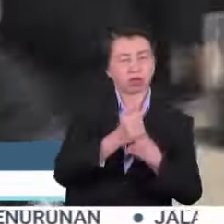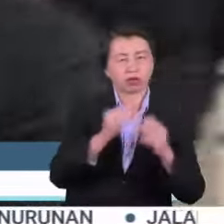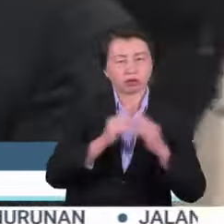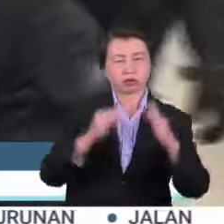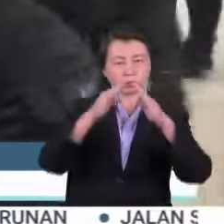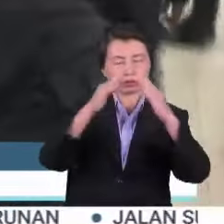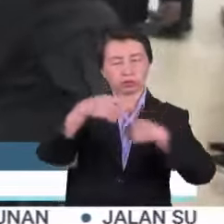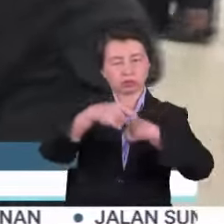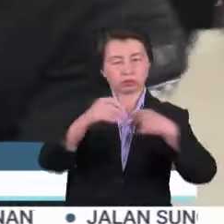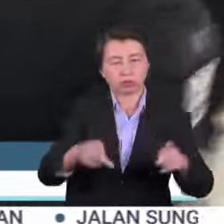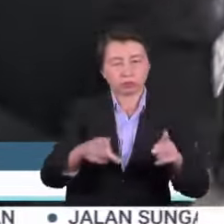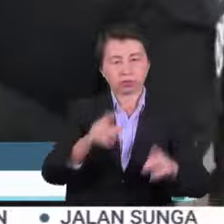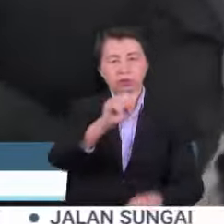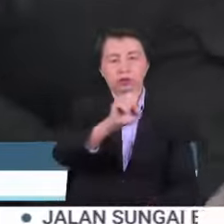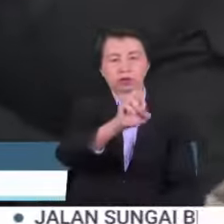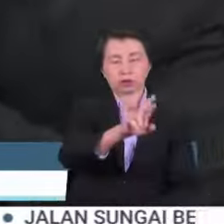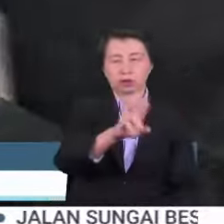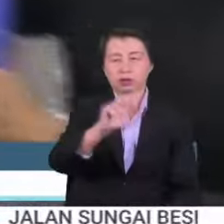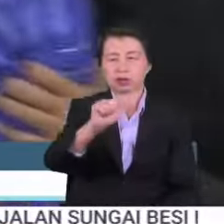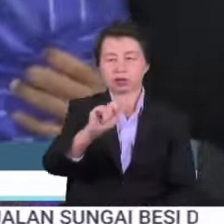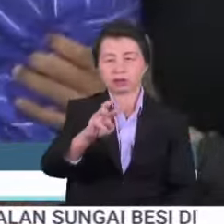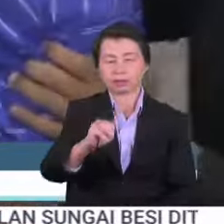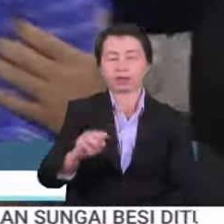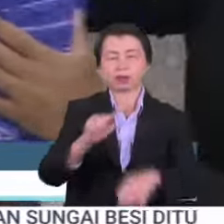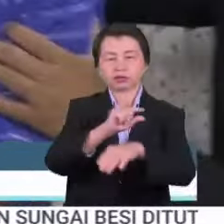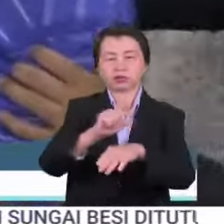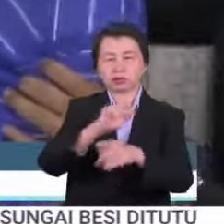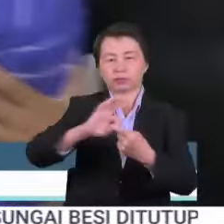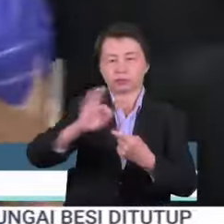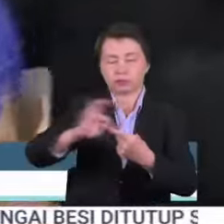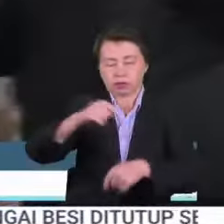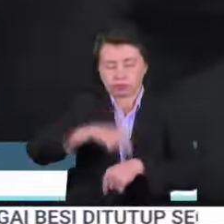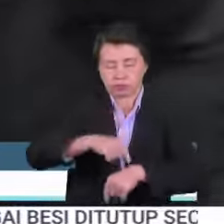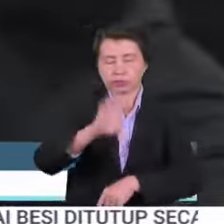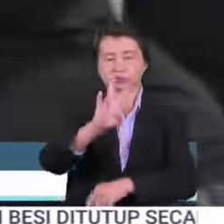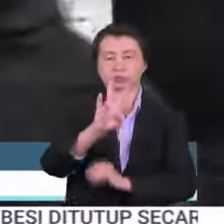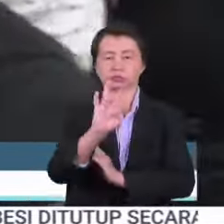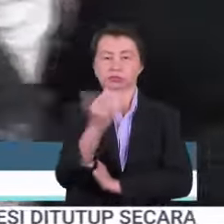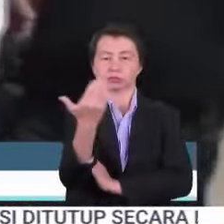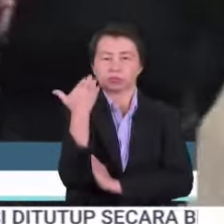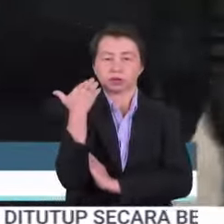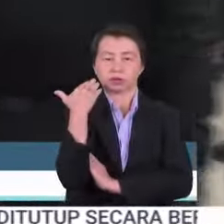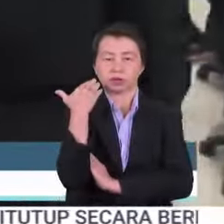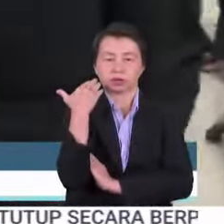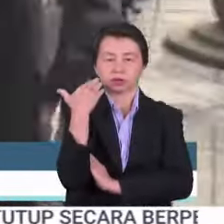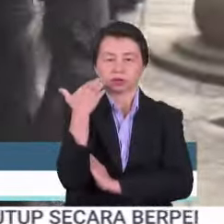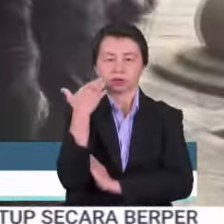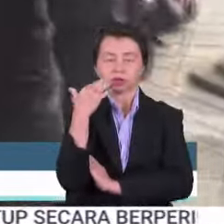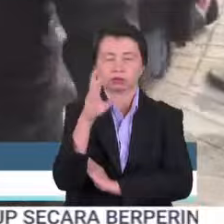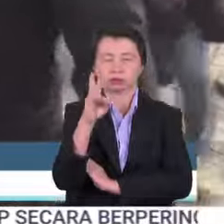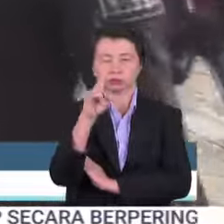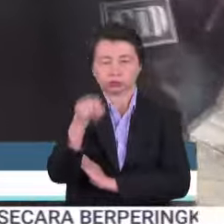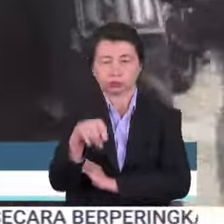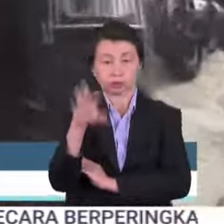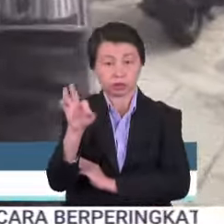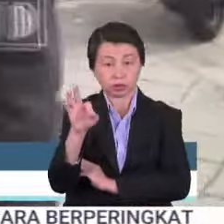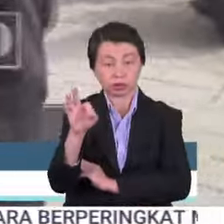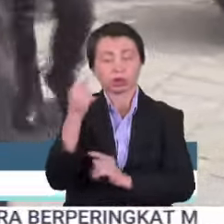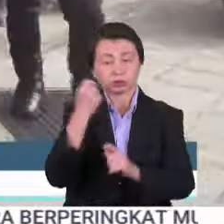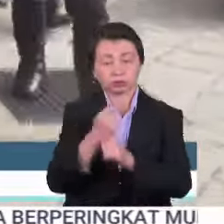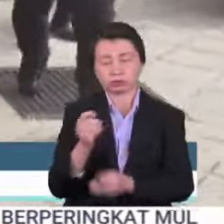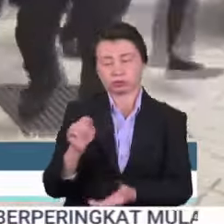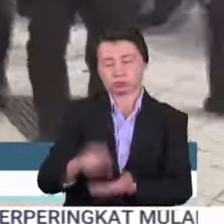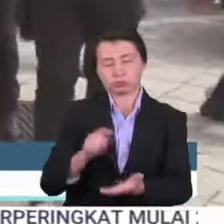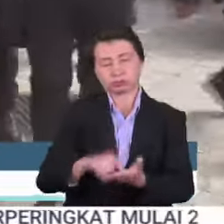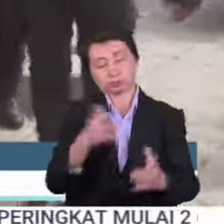blok Pengsepuri Sri Aman, Paya Terubung, Georgetown pada pukul 7 pagi 7 September lalu. Ia bertujuan